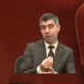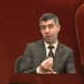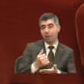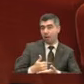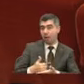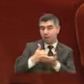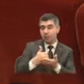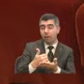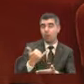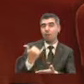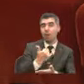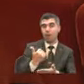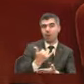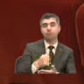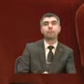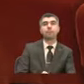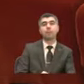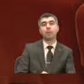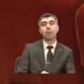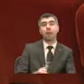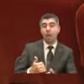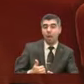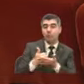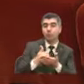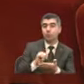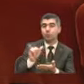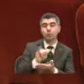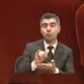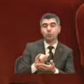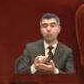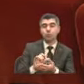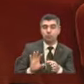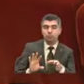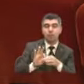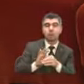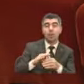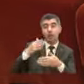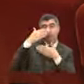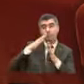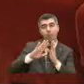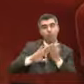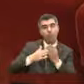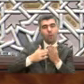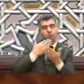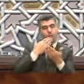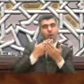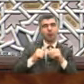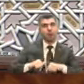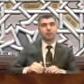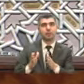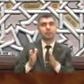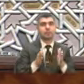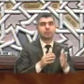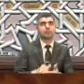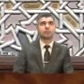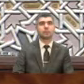كبير وكبير جدا، وطبعا تمويله من هذا الصندوق اللي ما يمكن لنا كمغاربة جميعا. شكرا السيدة الوزيرة. هل